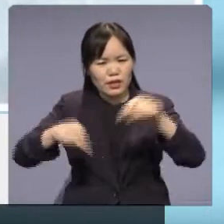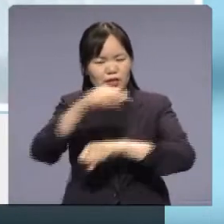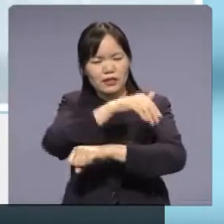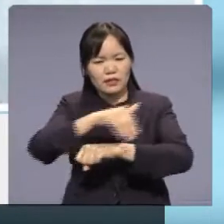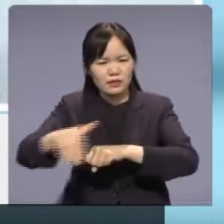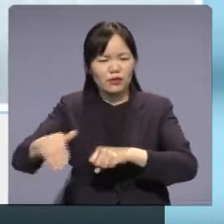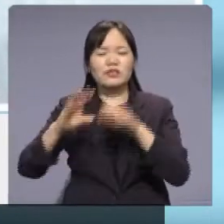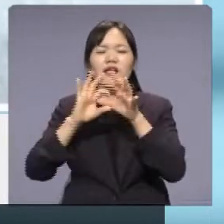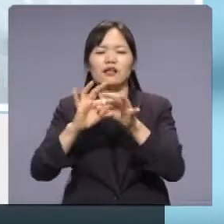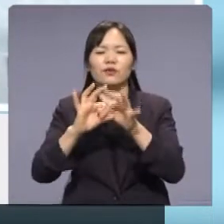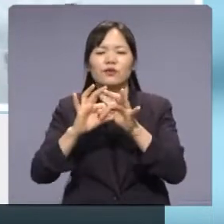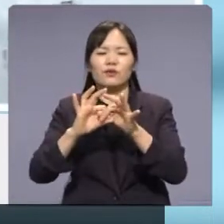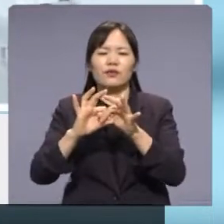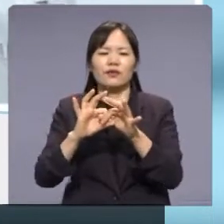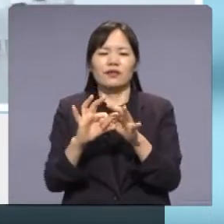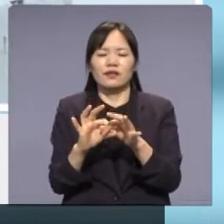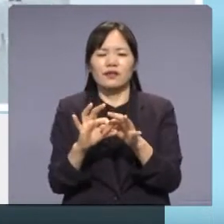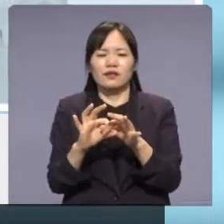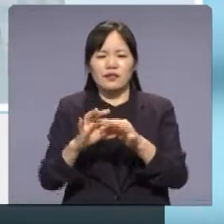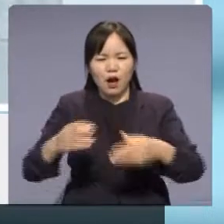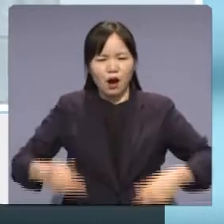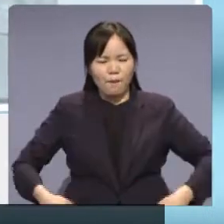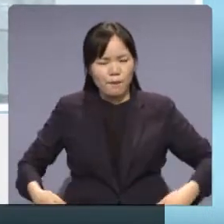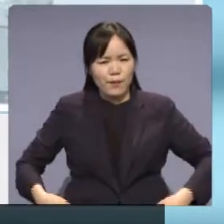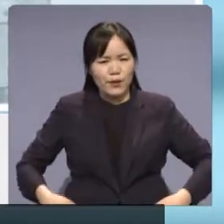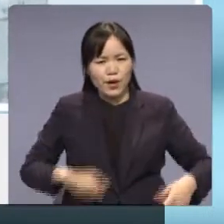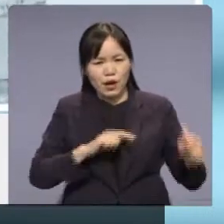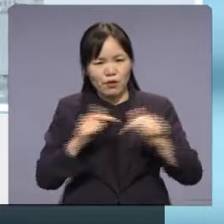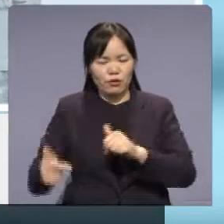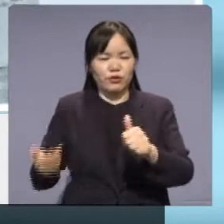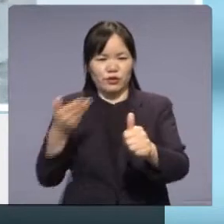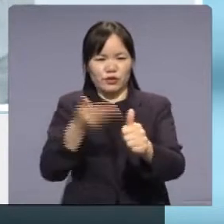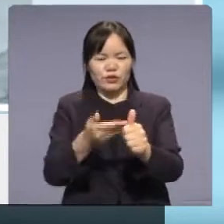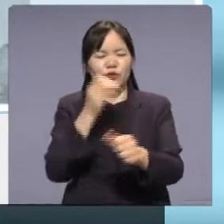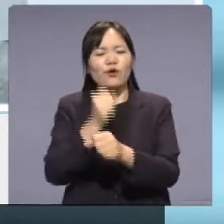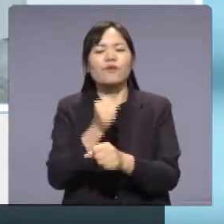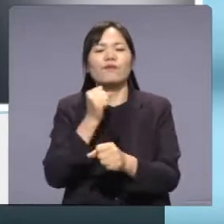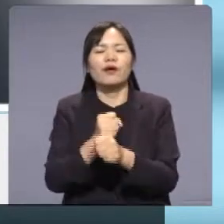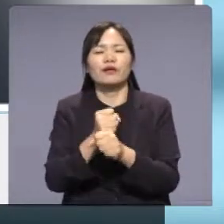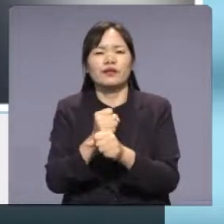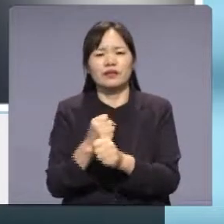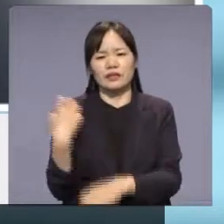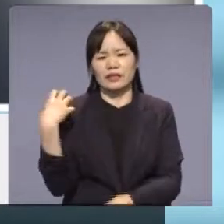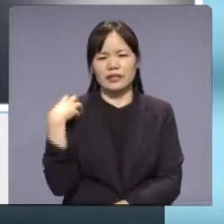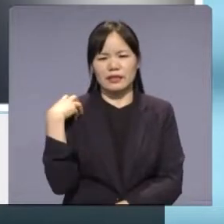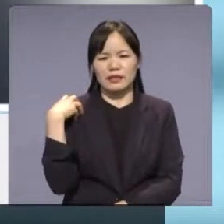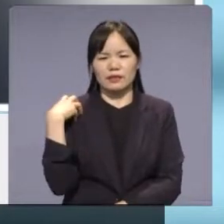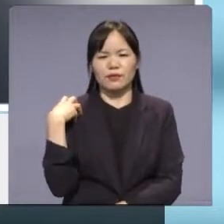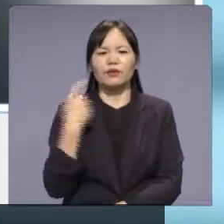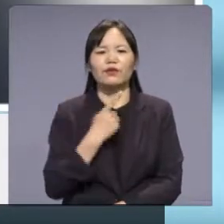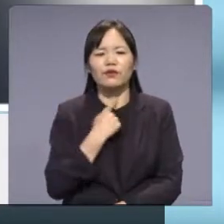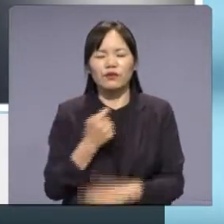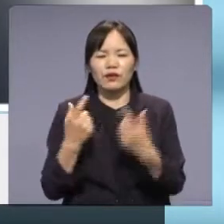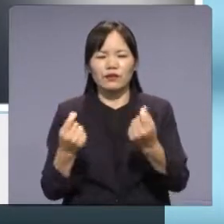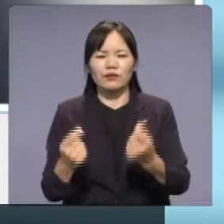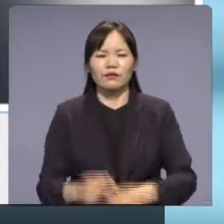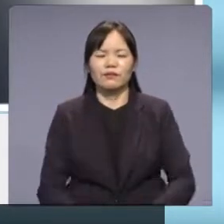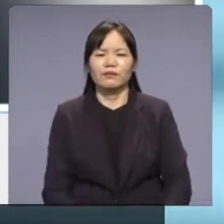과정을 통해서 국민들에게 필요한 것도 보완해주고 만들어가는 그런 역할을 좀 많이 했다고 생각합니다.